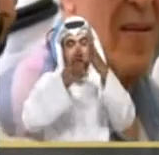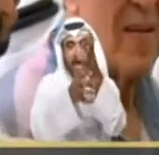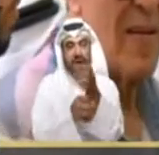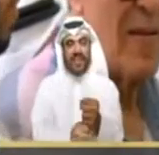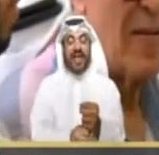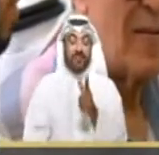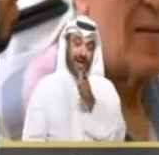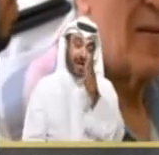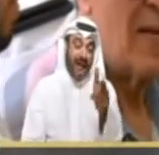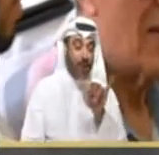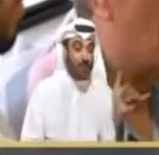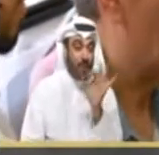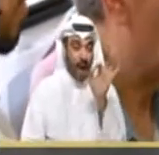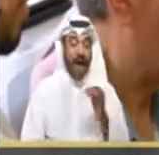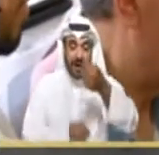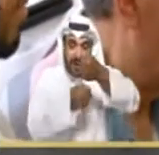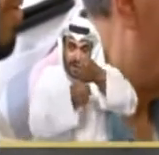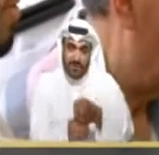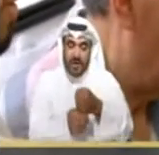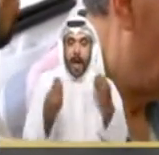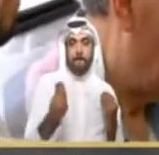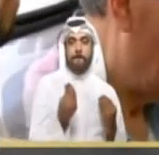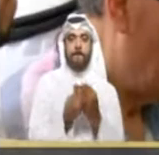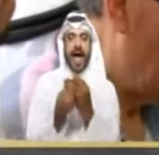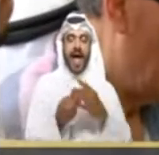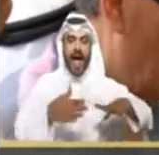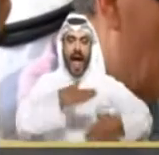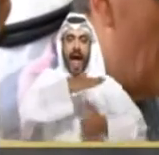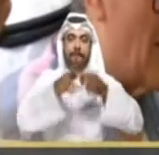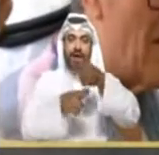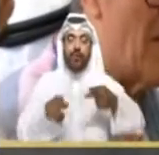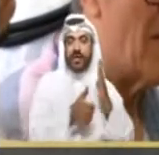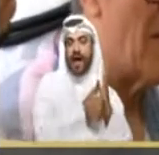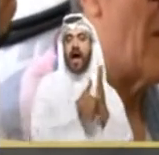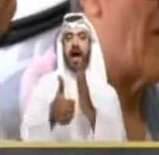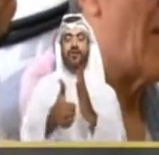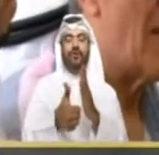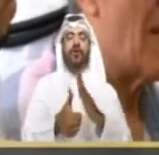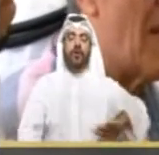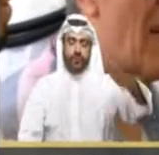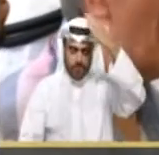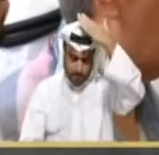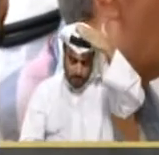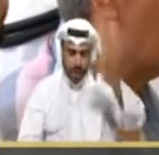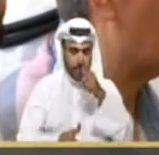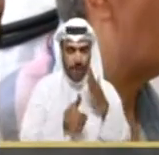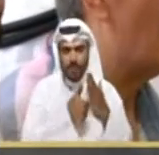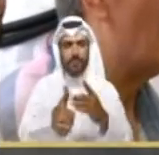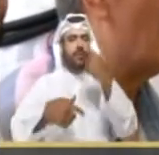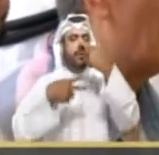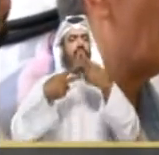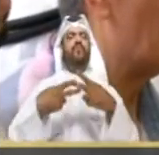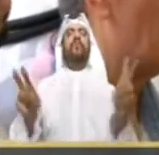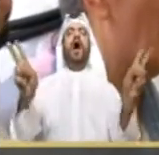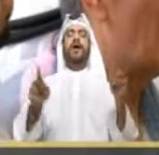حفظه الله ورعاه، باننا نقف جميعا كنواب خلف القيادة السياسية وخلف سمو الامير في كل ما